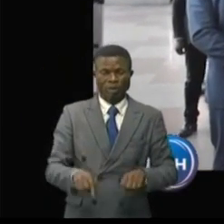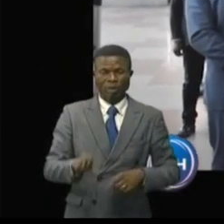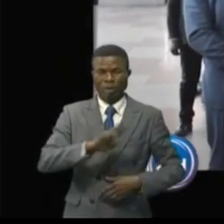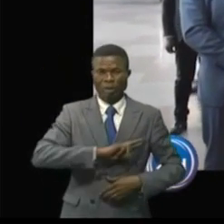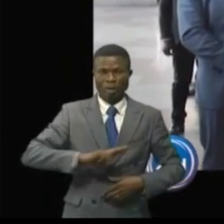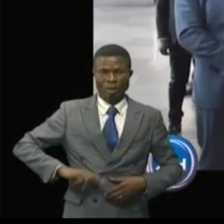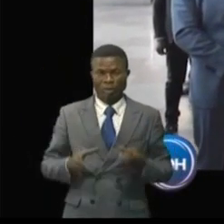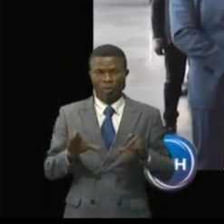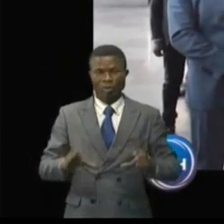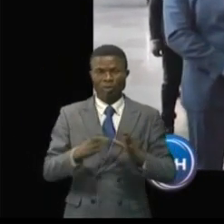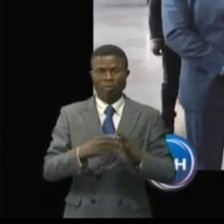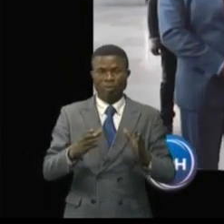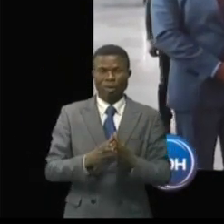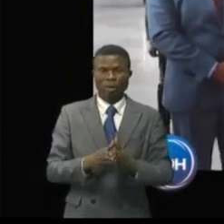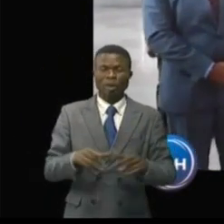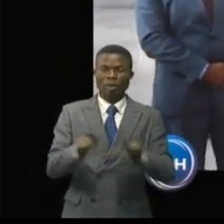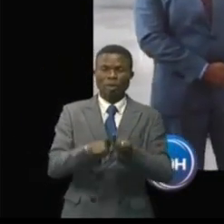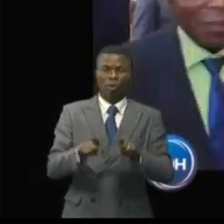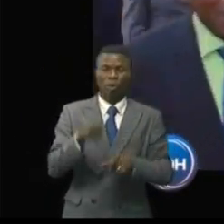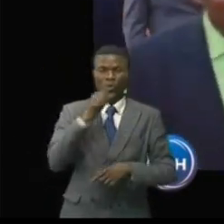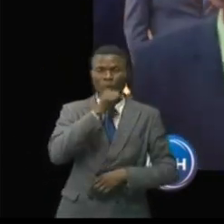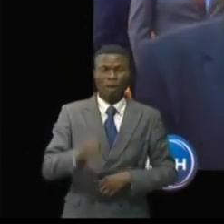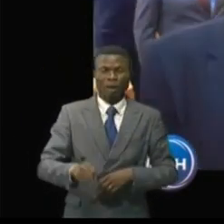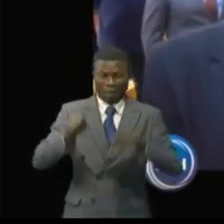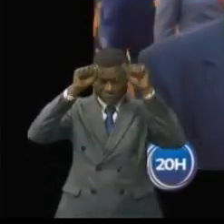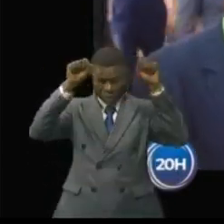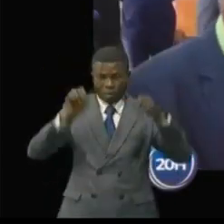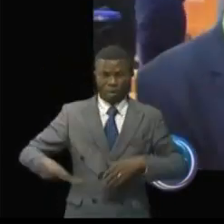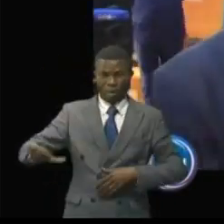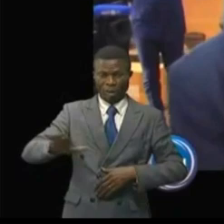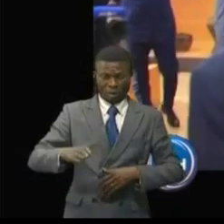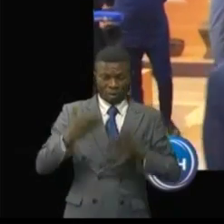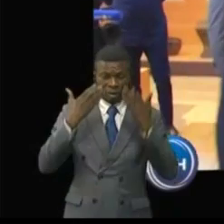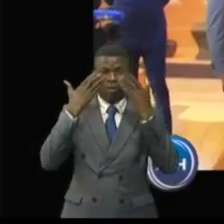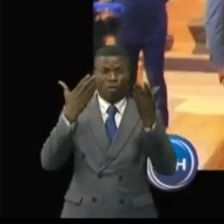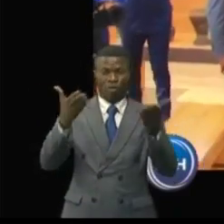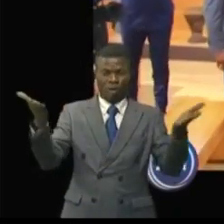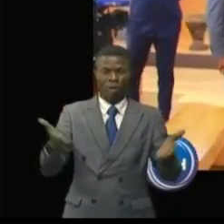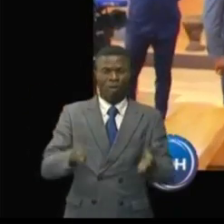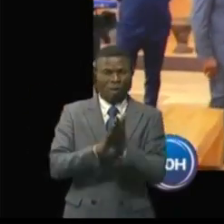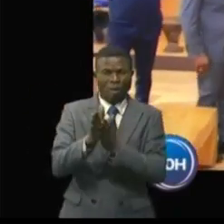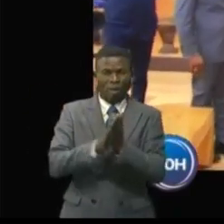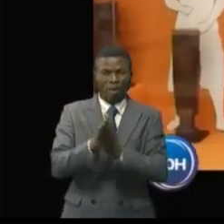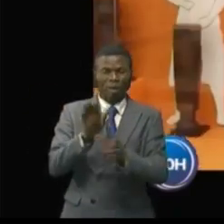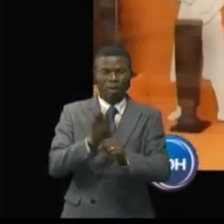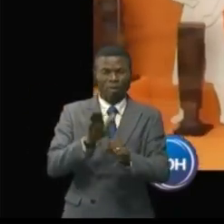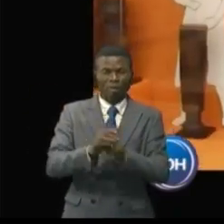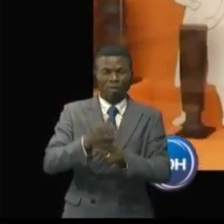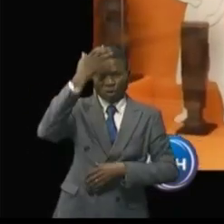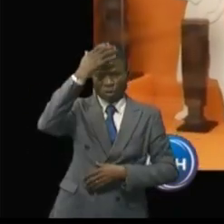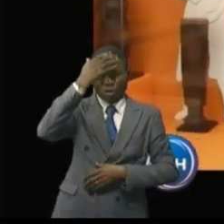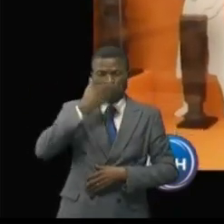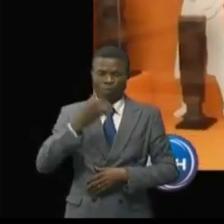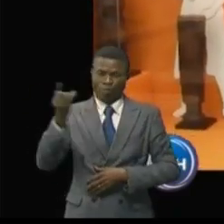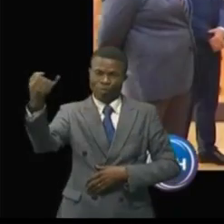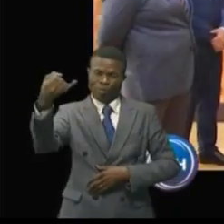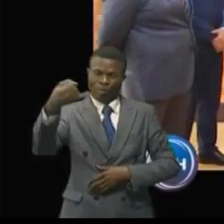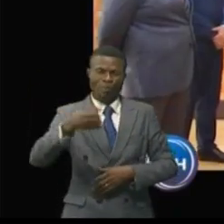un statut d'ancien président de la République. Les voici, plus qu'intéressés par l'immense culture